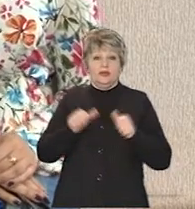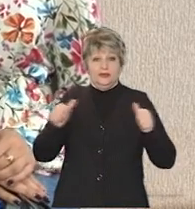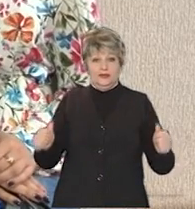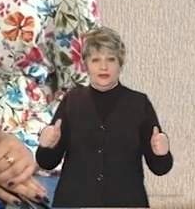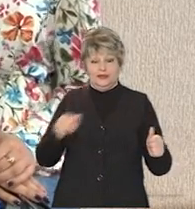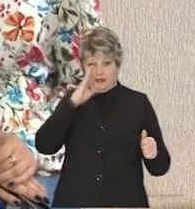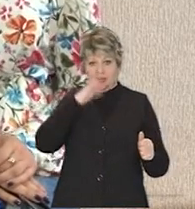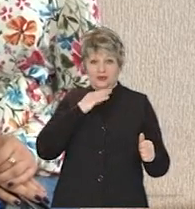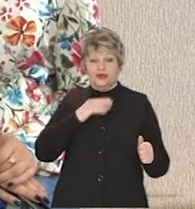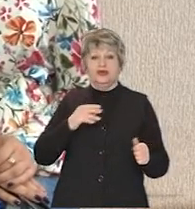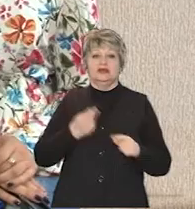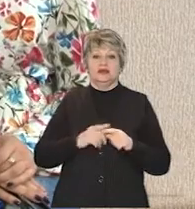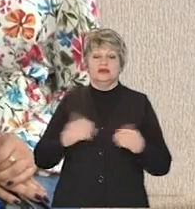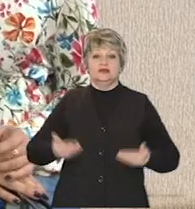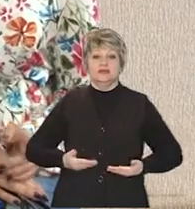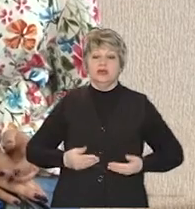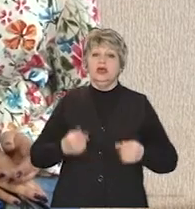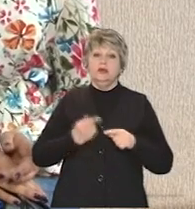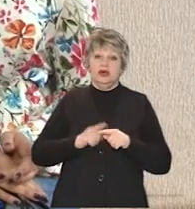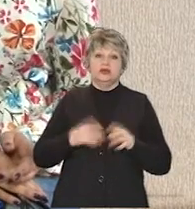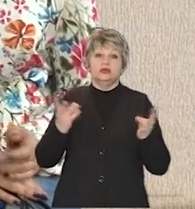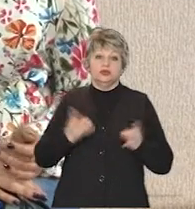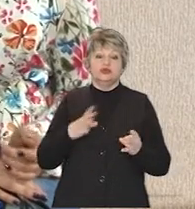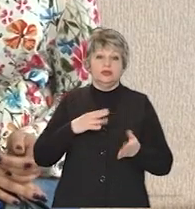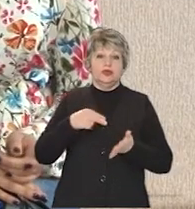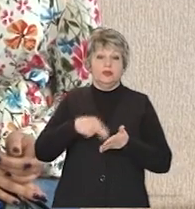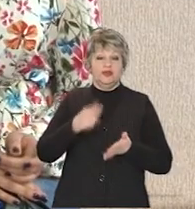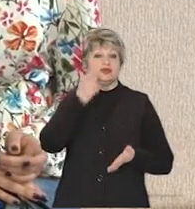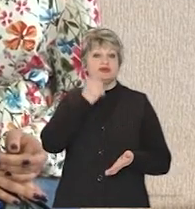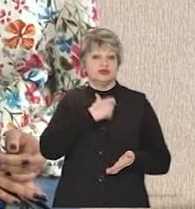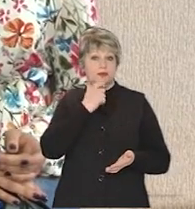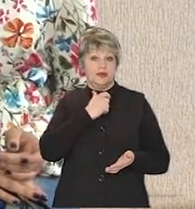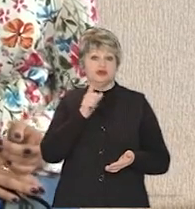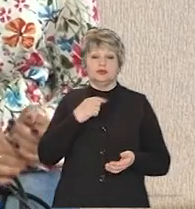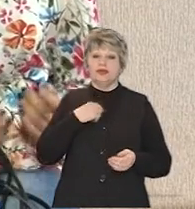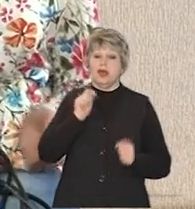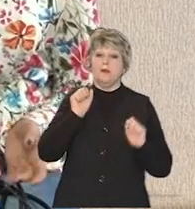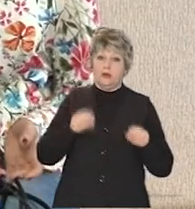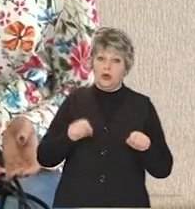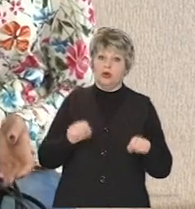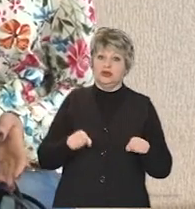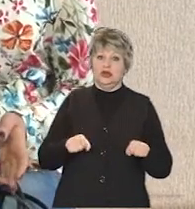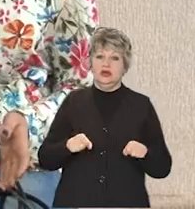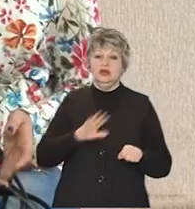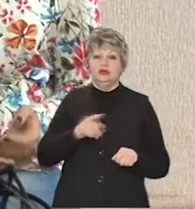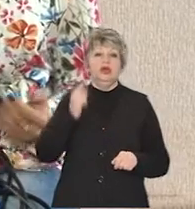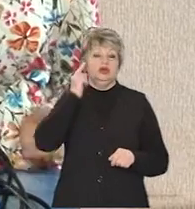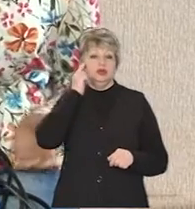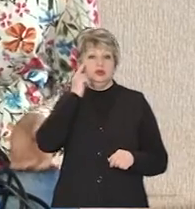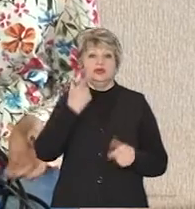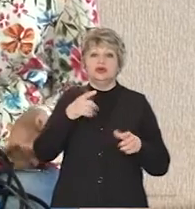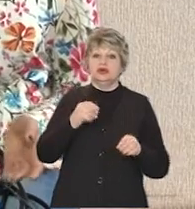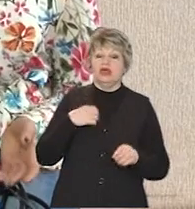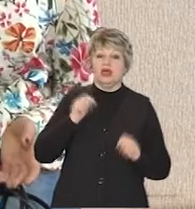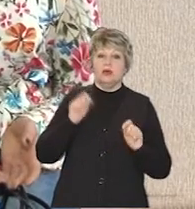батьків, живу окремо в зв'язку з навчанням, і тому виникла потреба, щоб я придбала собі його, щоб я могла не думати